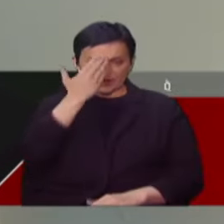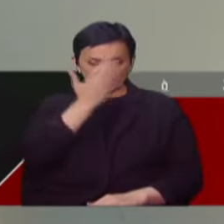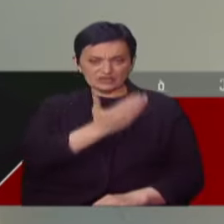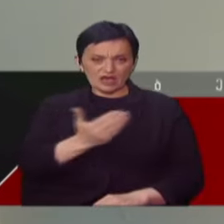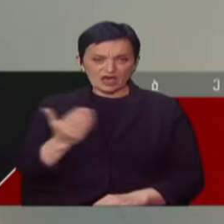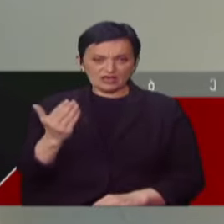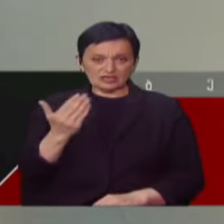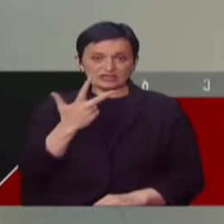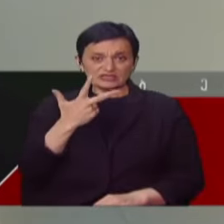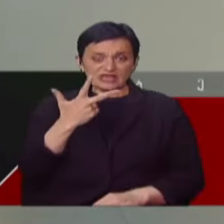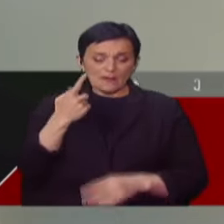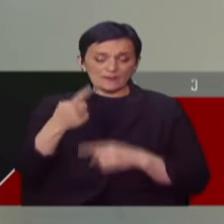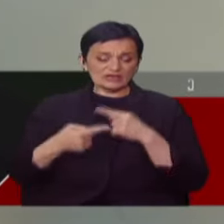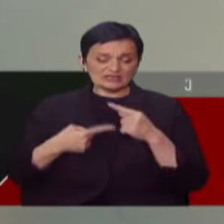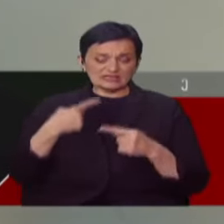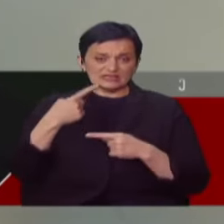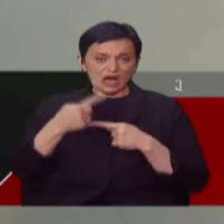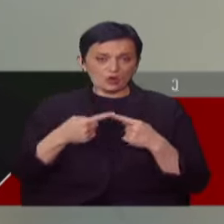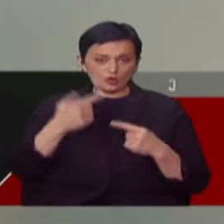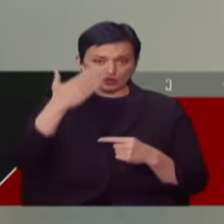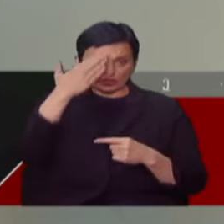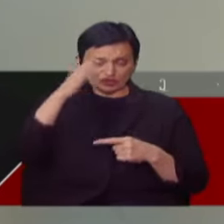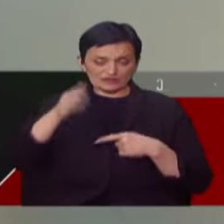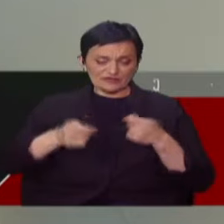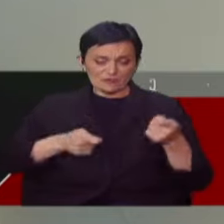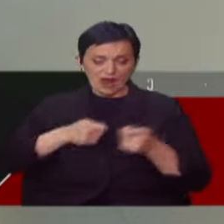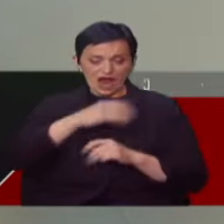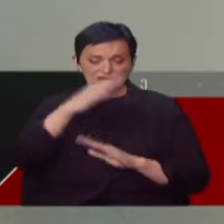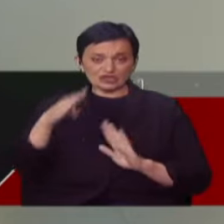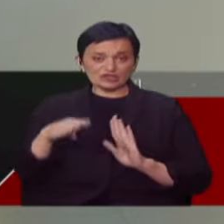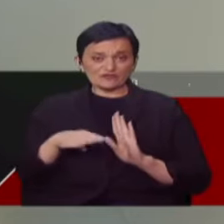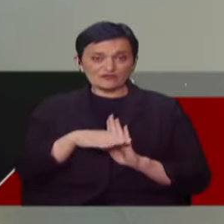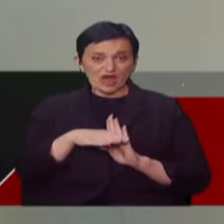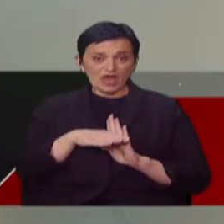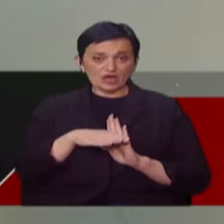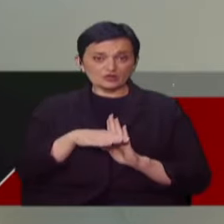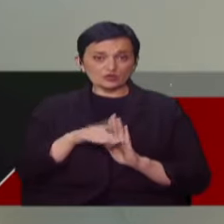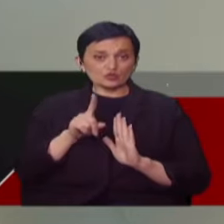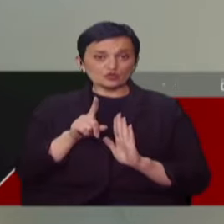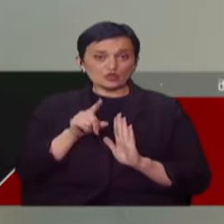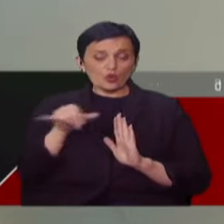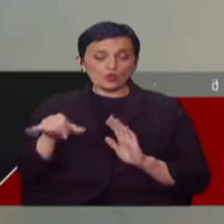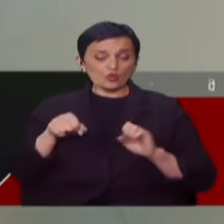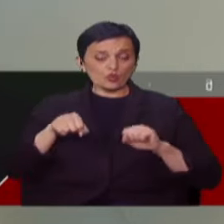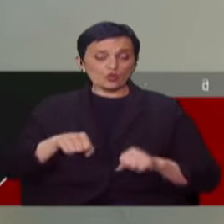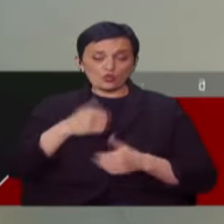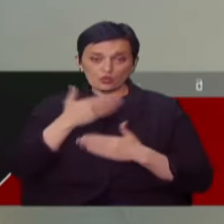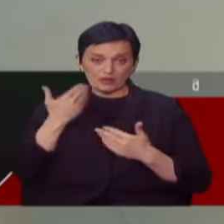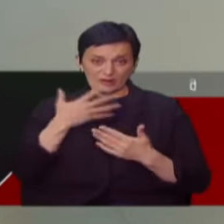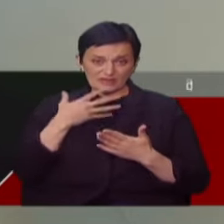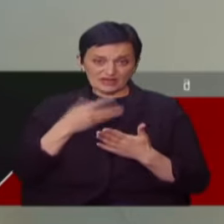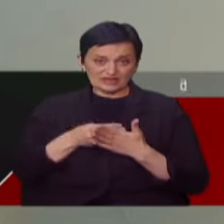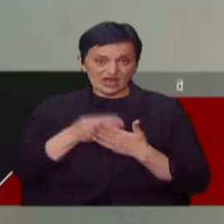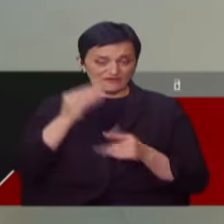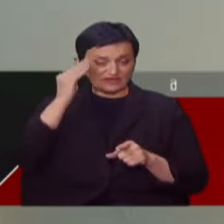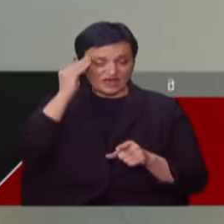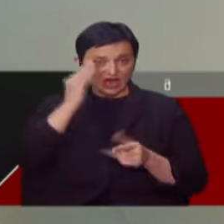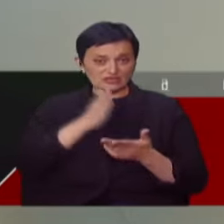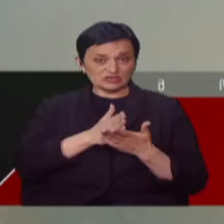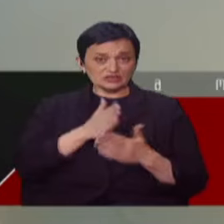რომელიც სამი საუკუნე იყო პრაქტიკულად სხვისი მართლობის ქვეშ, რომ ამ ერს არ აქვს უფლება რომ თავისი აზრი ქონდეს